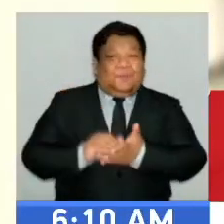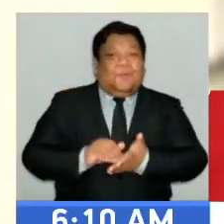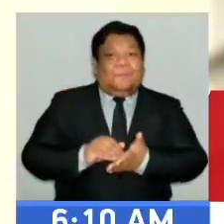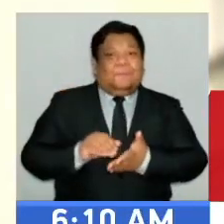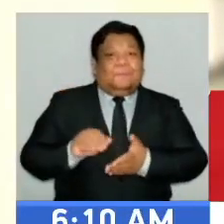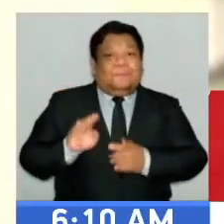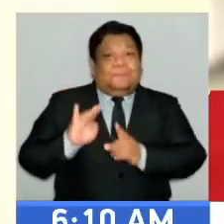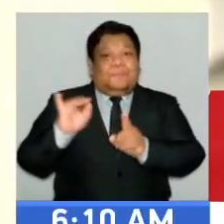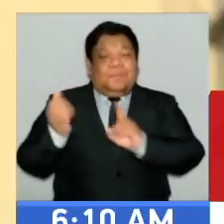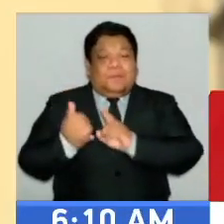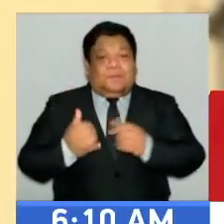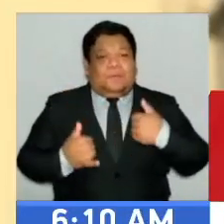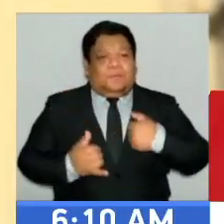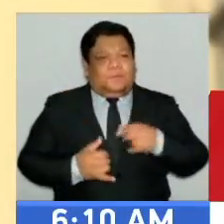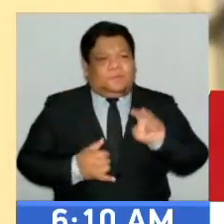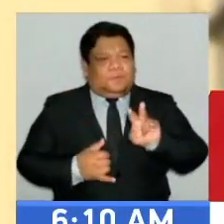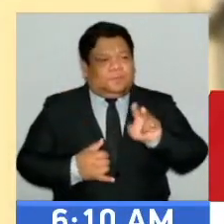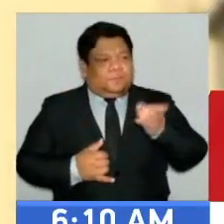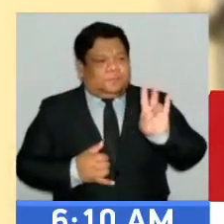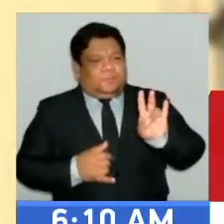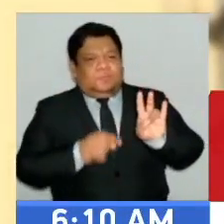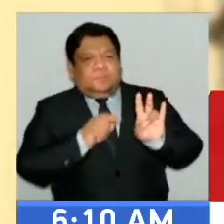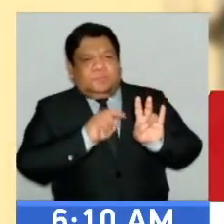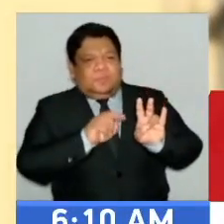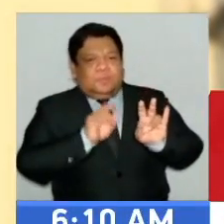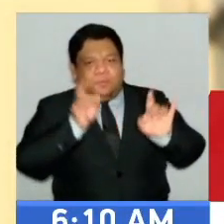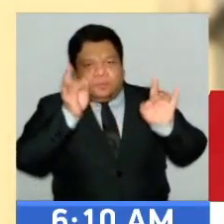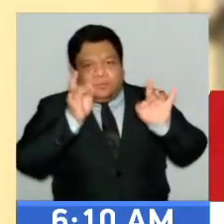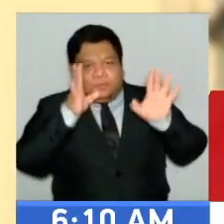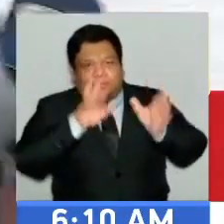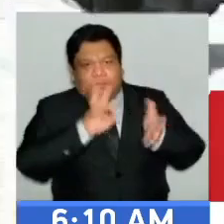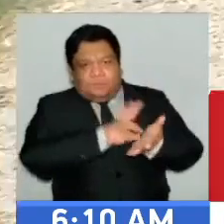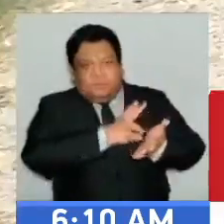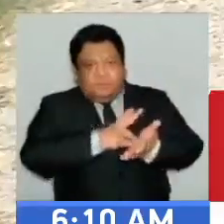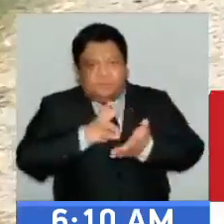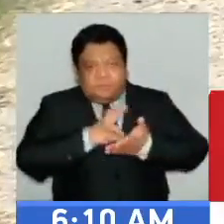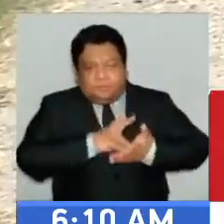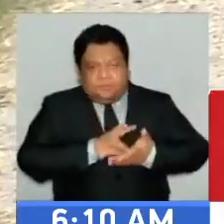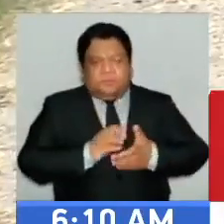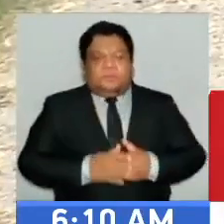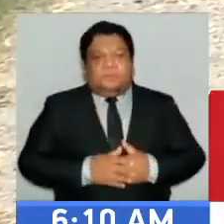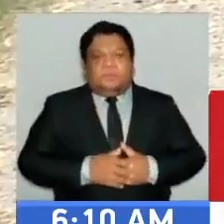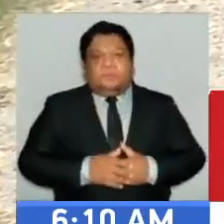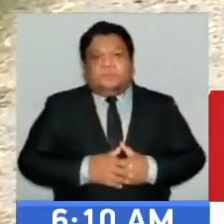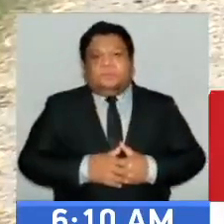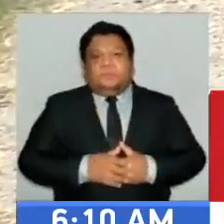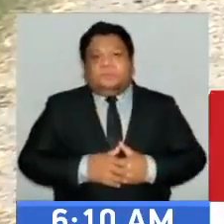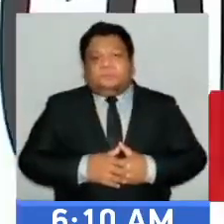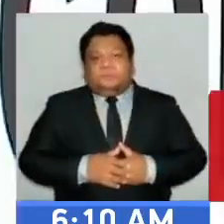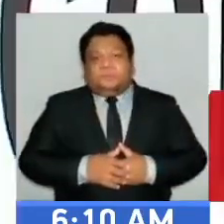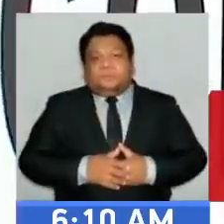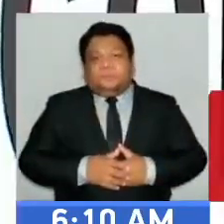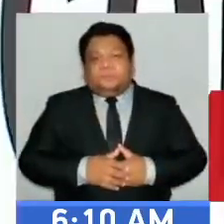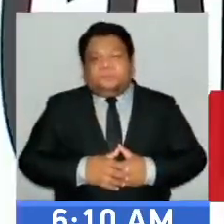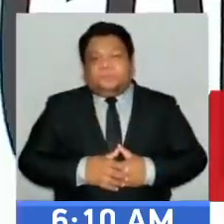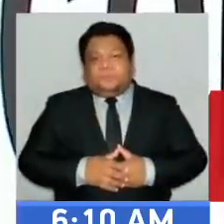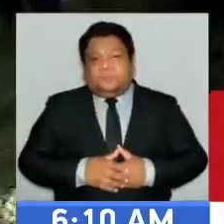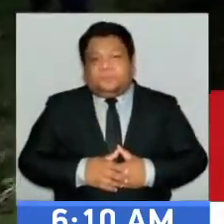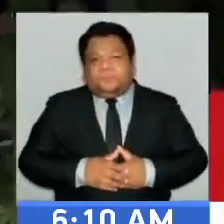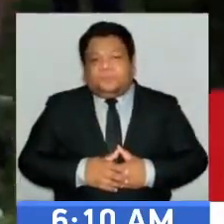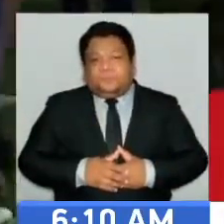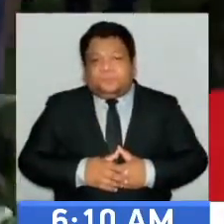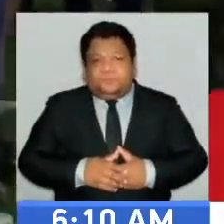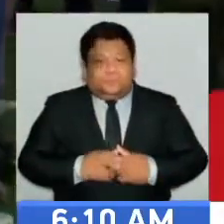sabihin, itinuturing ang mga lugar na critical election hotspot. Inaabangan na ang matutukoy na areas of